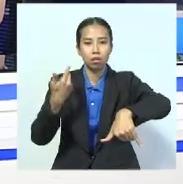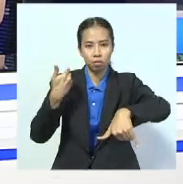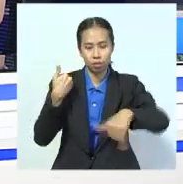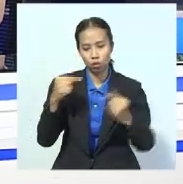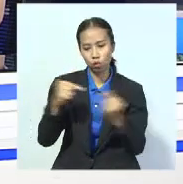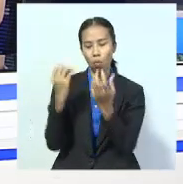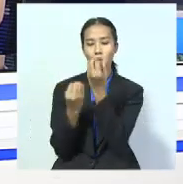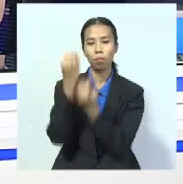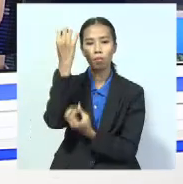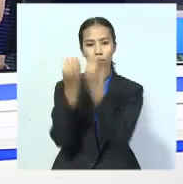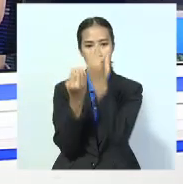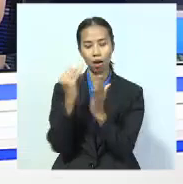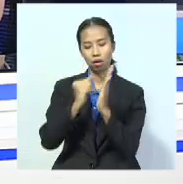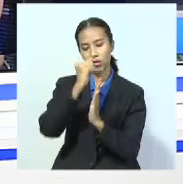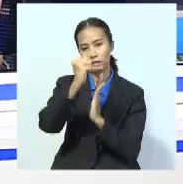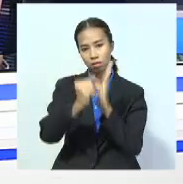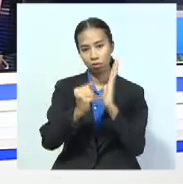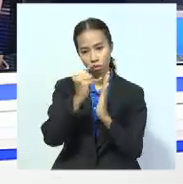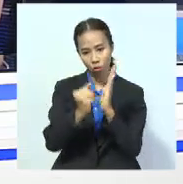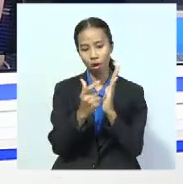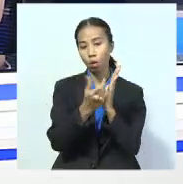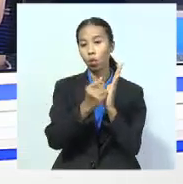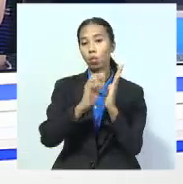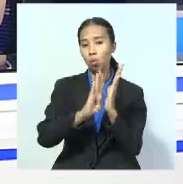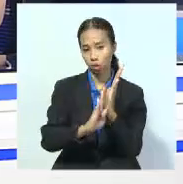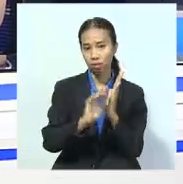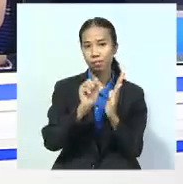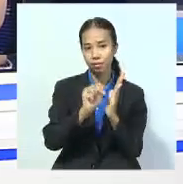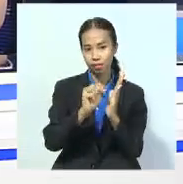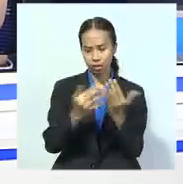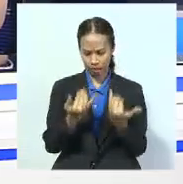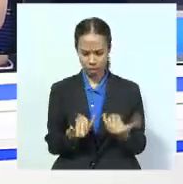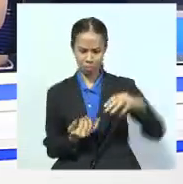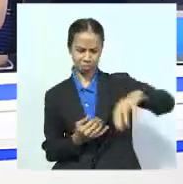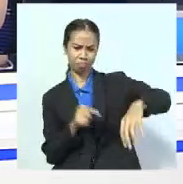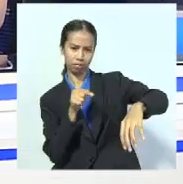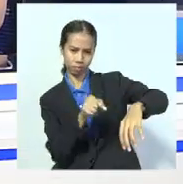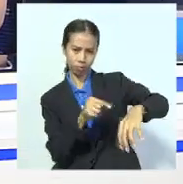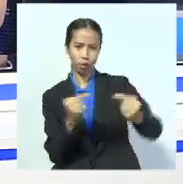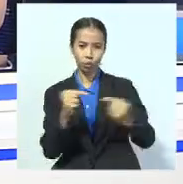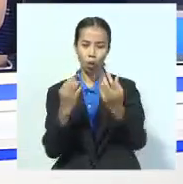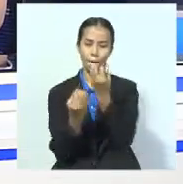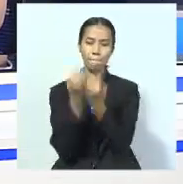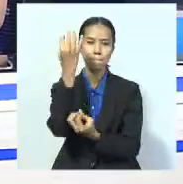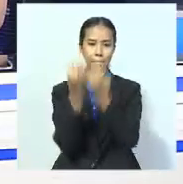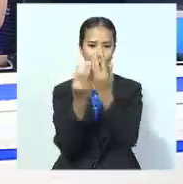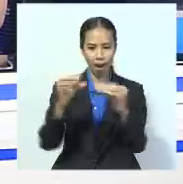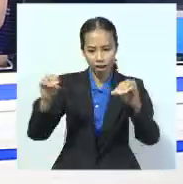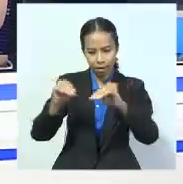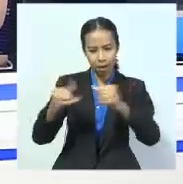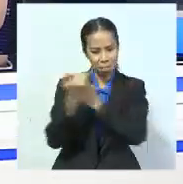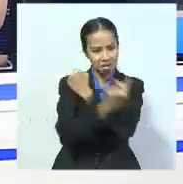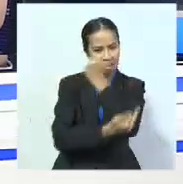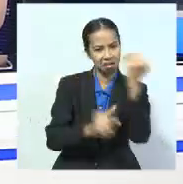ในเขตรักษาพันธุ์สัตว์ป่าบุญทะลิกยอดมนนะคะที่จังหวัดอุบลราชธานีจุดนี้เนี่ยเป็นพื้นที่ป่ารอยต่อกับประเท